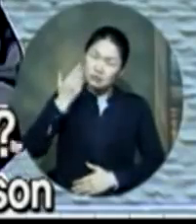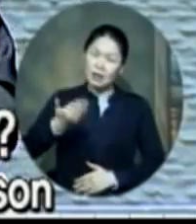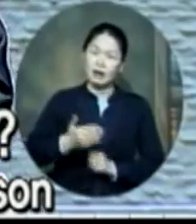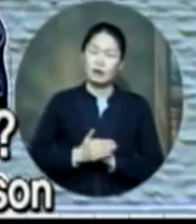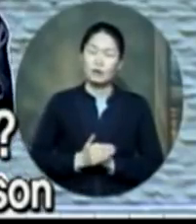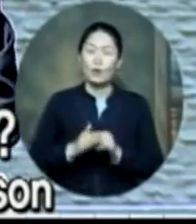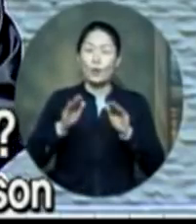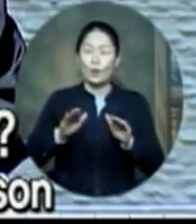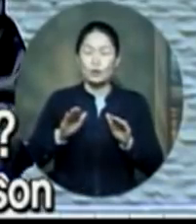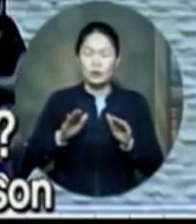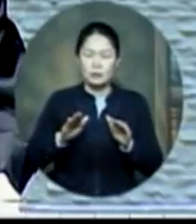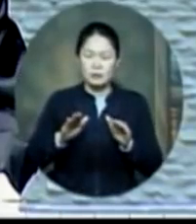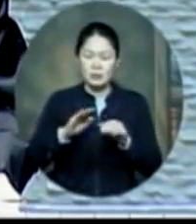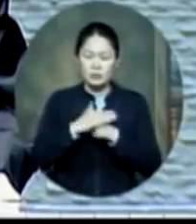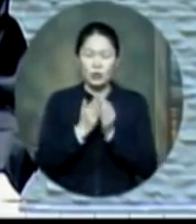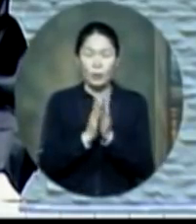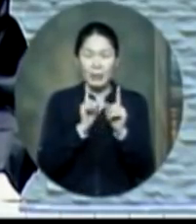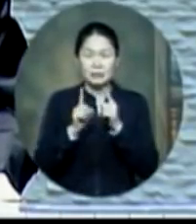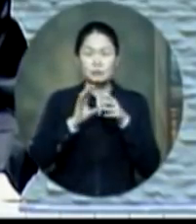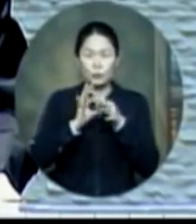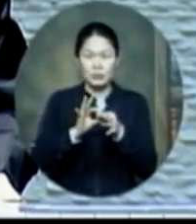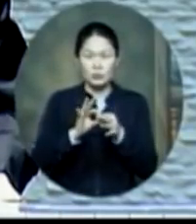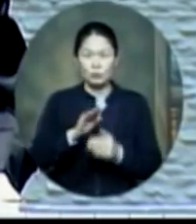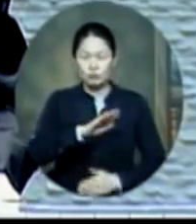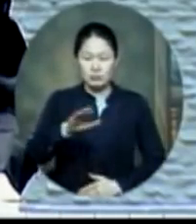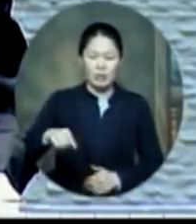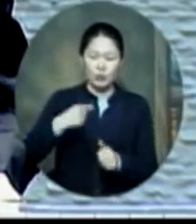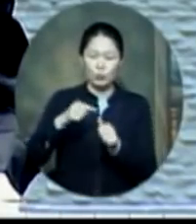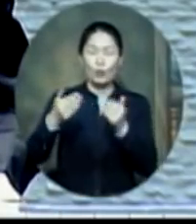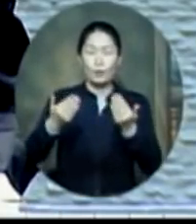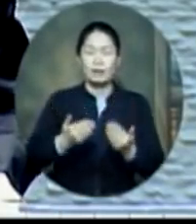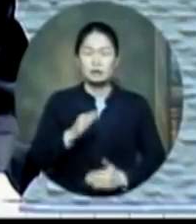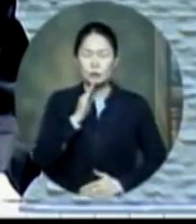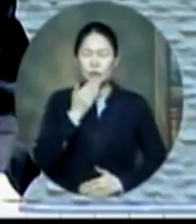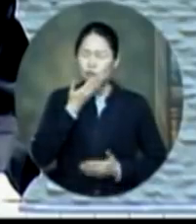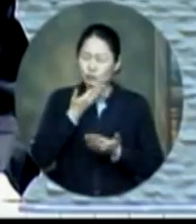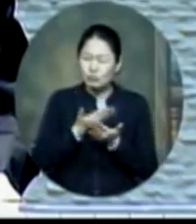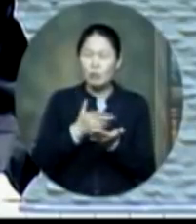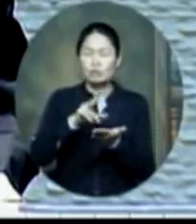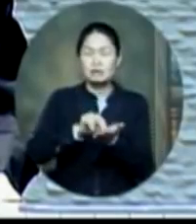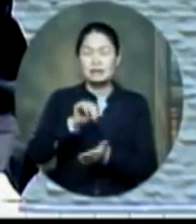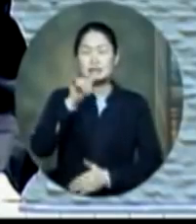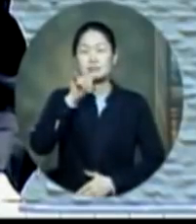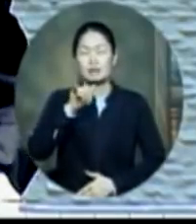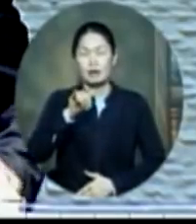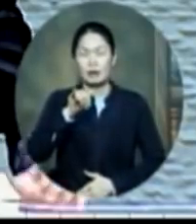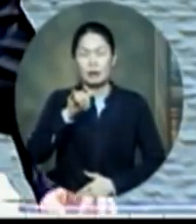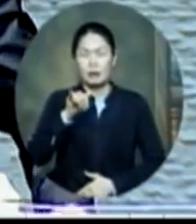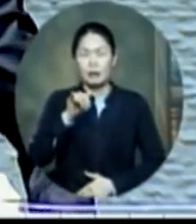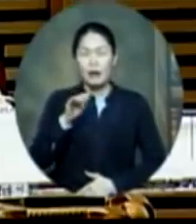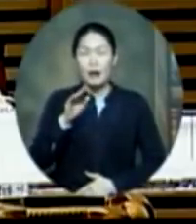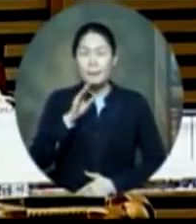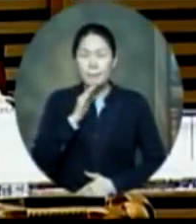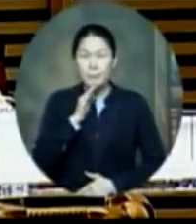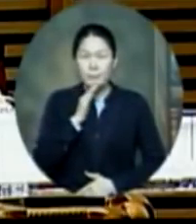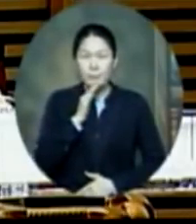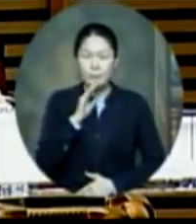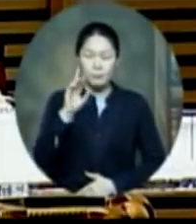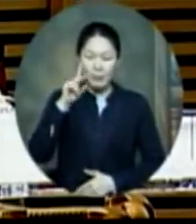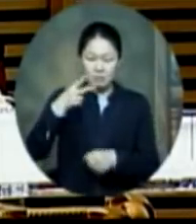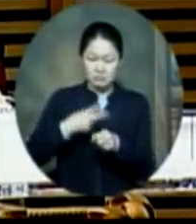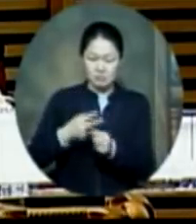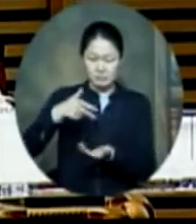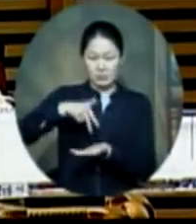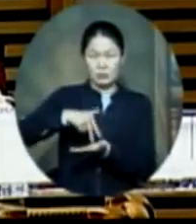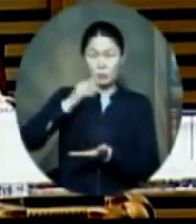오늘 우리가 이 말씀을 통해서 교훈 받을 굉장히 중요한 문제가 여기에 있습니다. 사실 사도 바울의